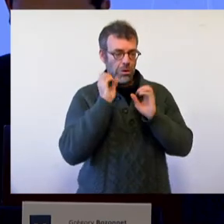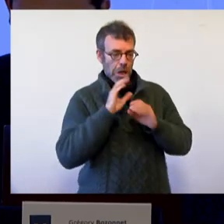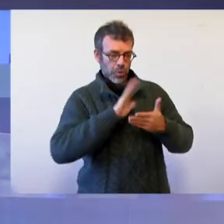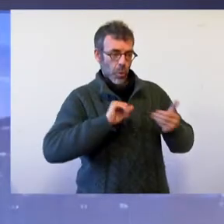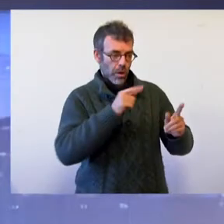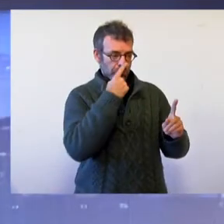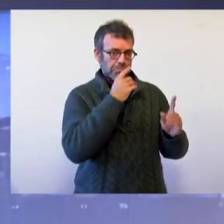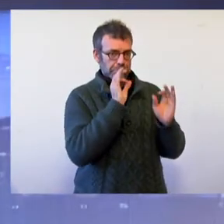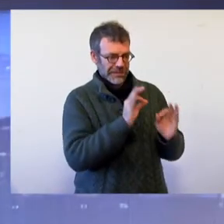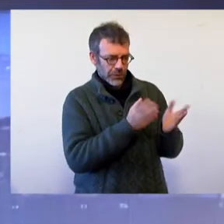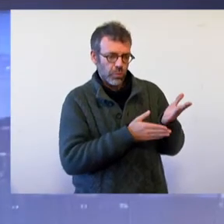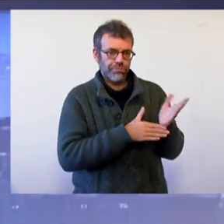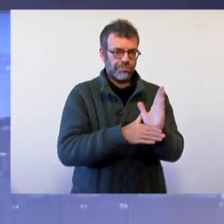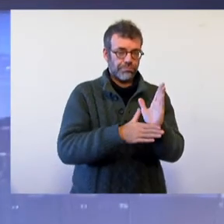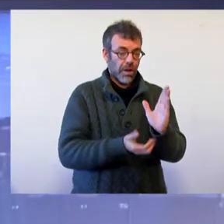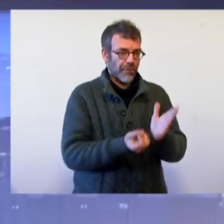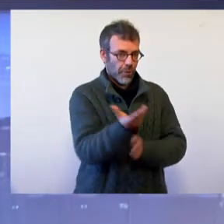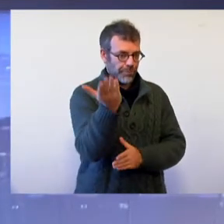préciser.